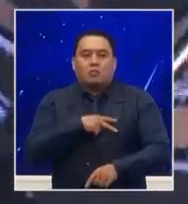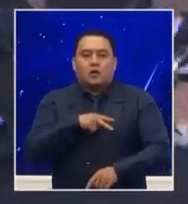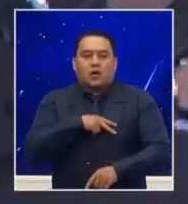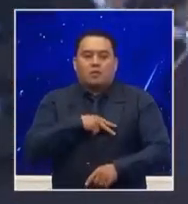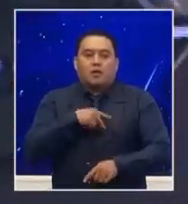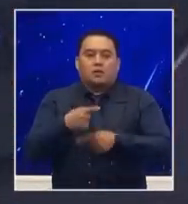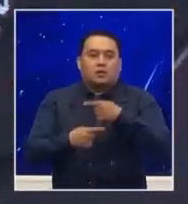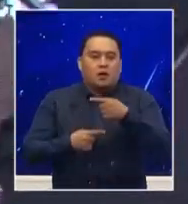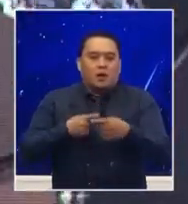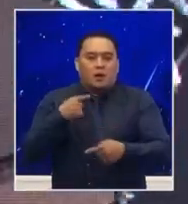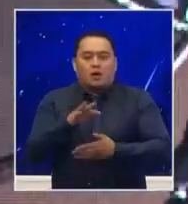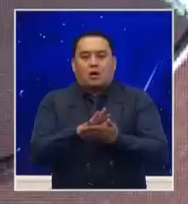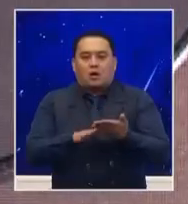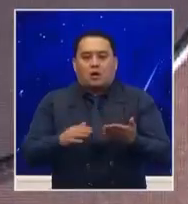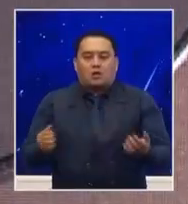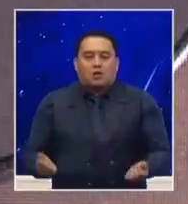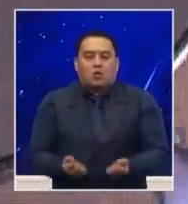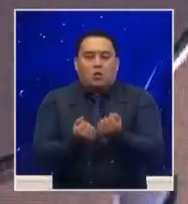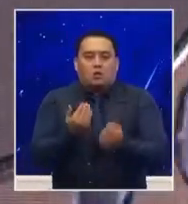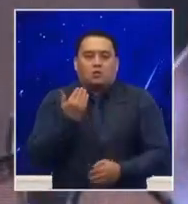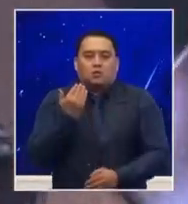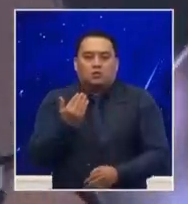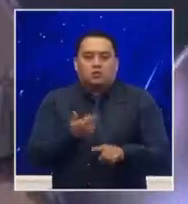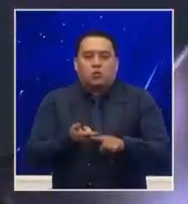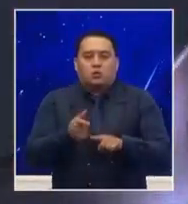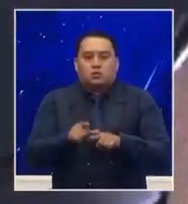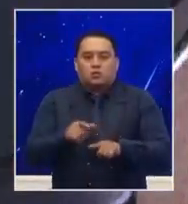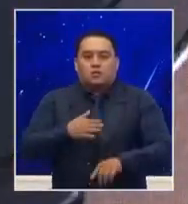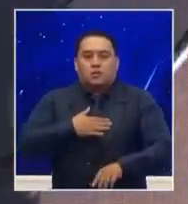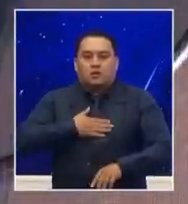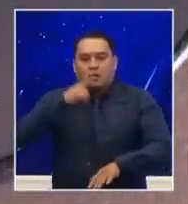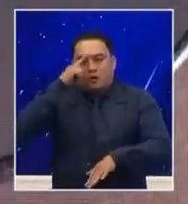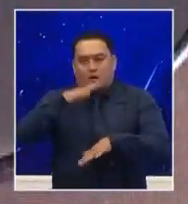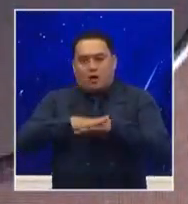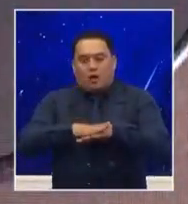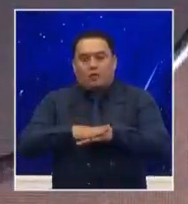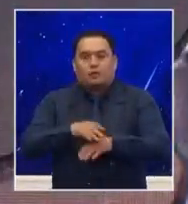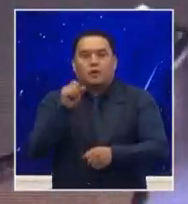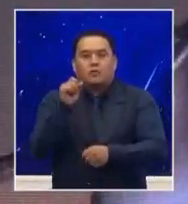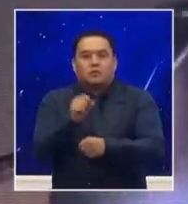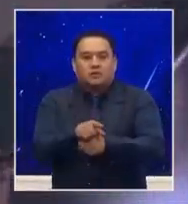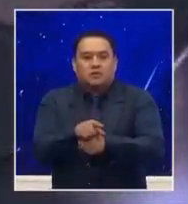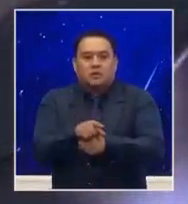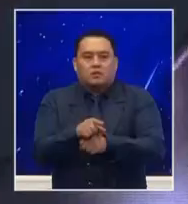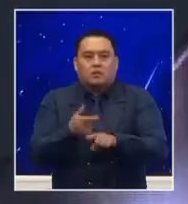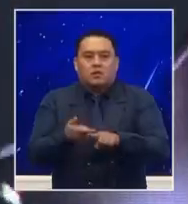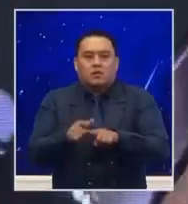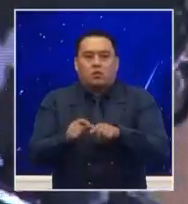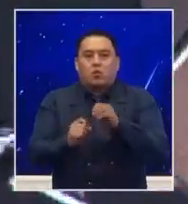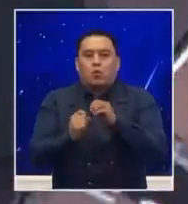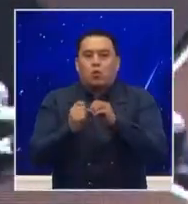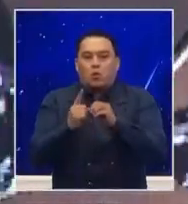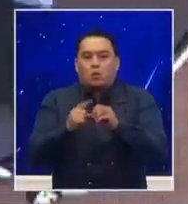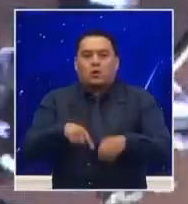жалғасын табуын атсалысқан. Сол себептен жаңа Амандық Аббасұлы тапсырды. Биыл 11 номинация